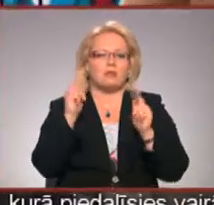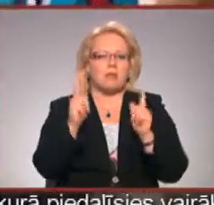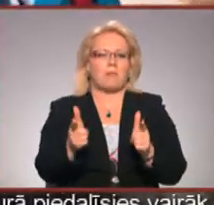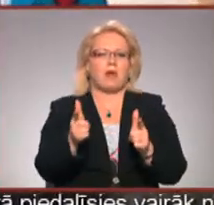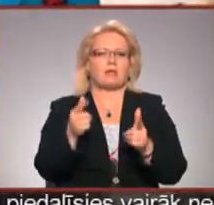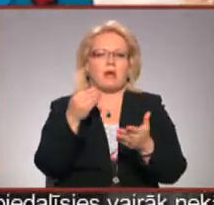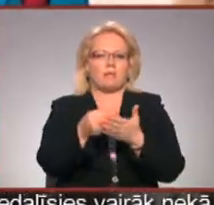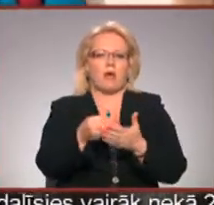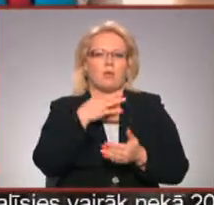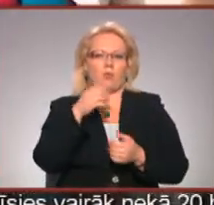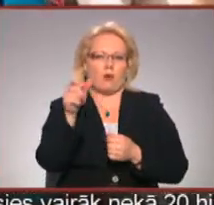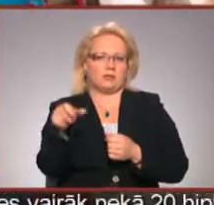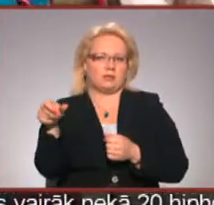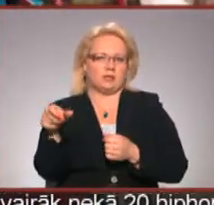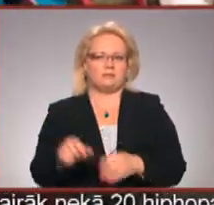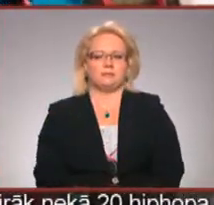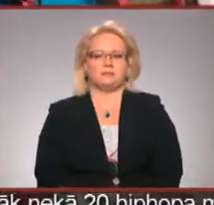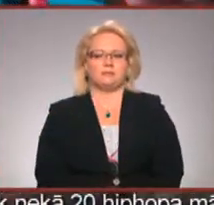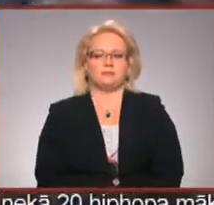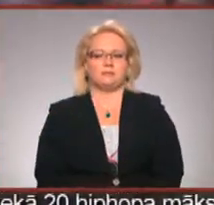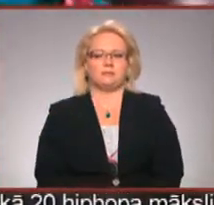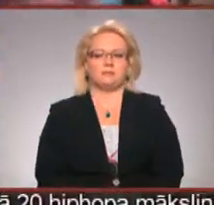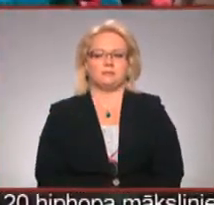vislabprātāk izvēlas koristi.